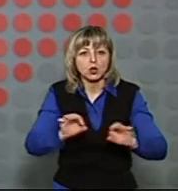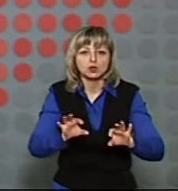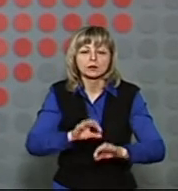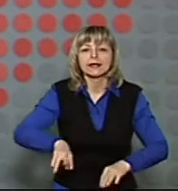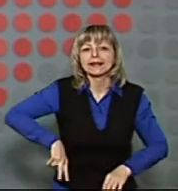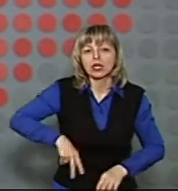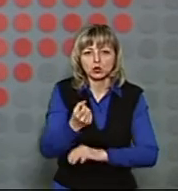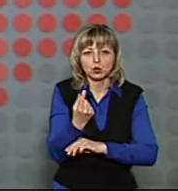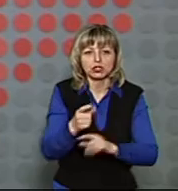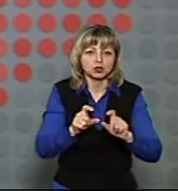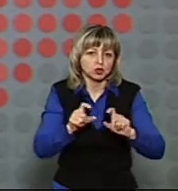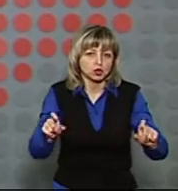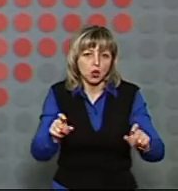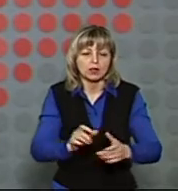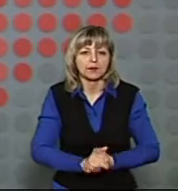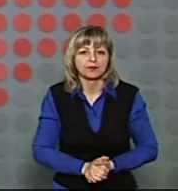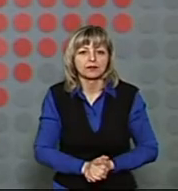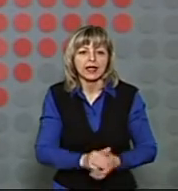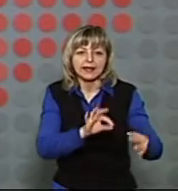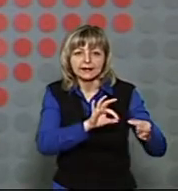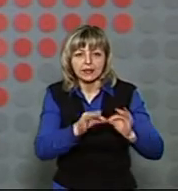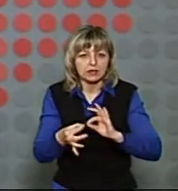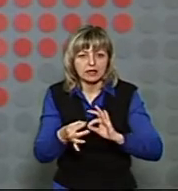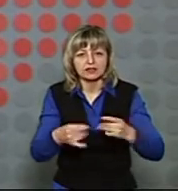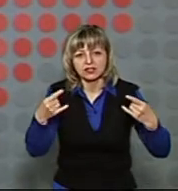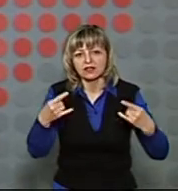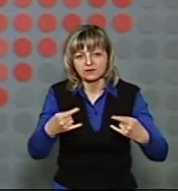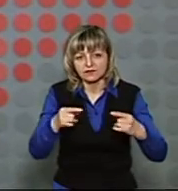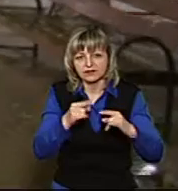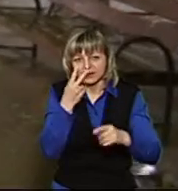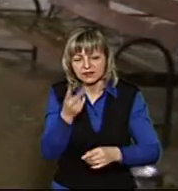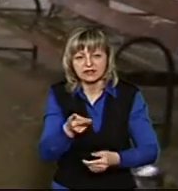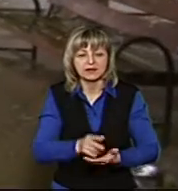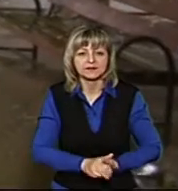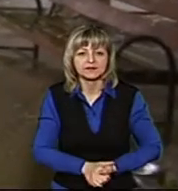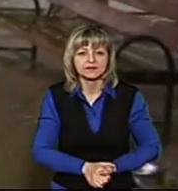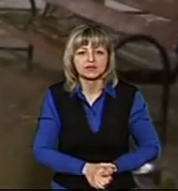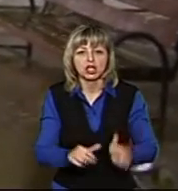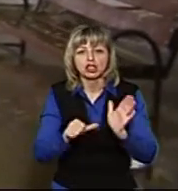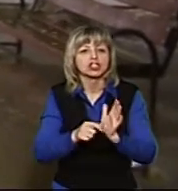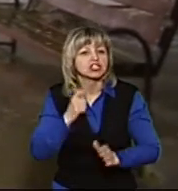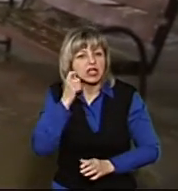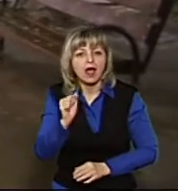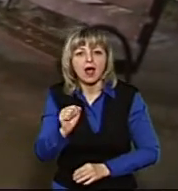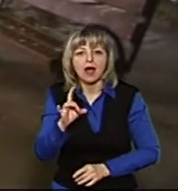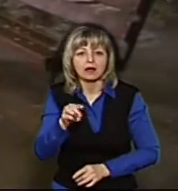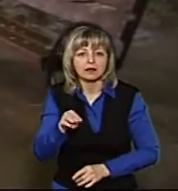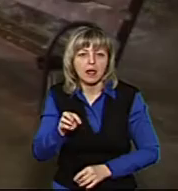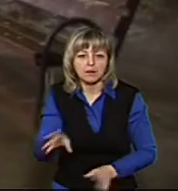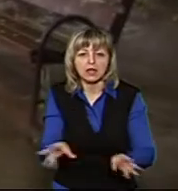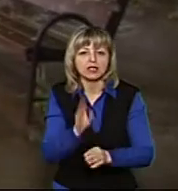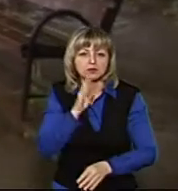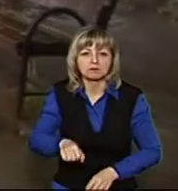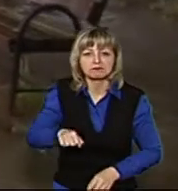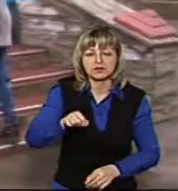директорка 11-ї школи Наталія Гаць. Докладніше у сюжеті Вадима Панафідіна. 6-річний Артем Карачун іде з мамою